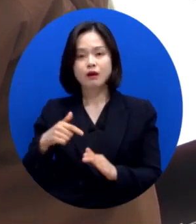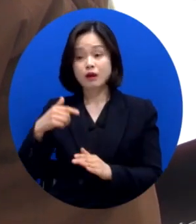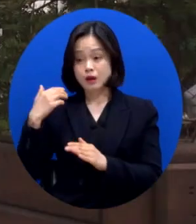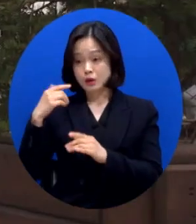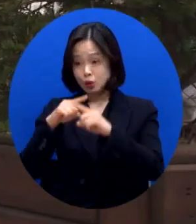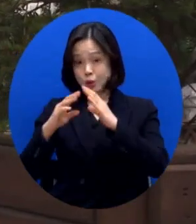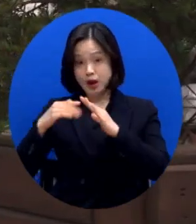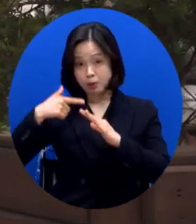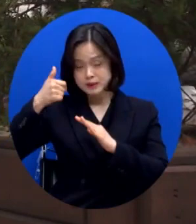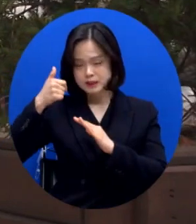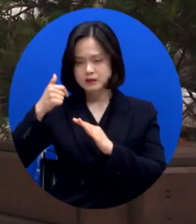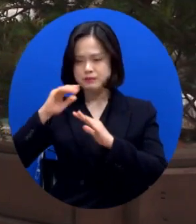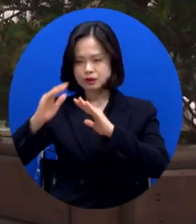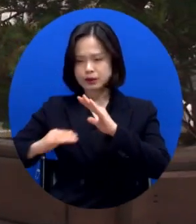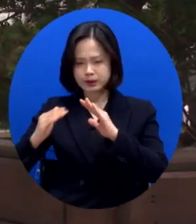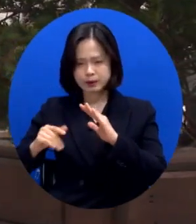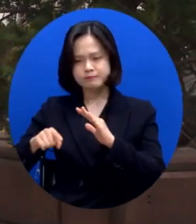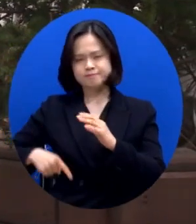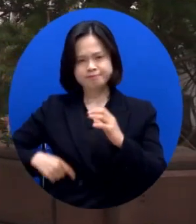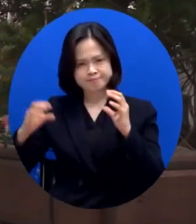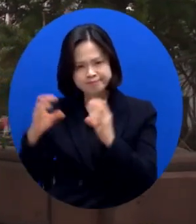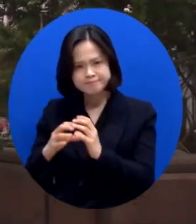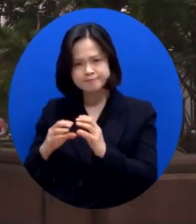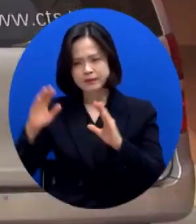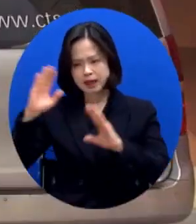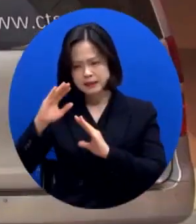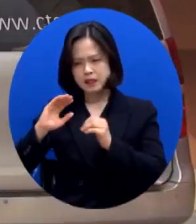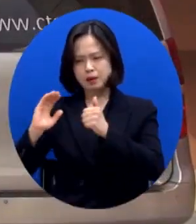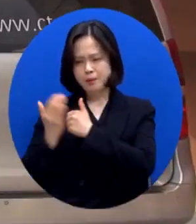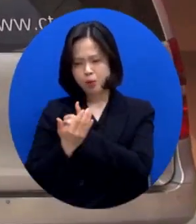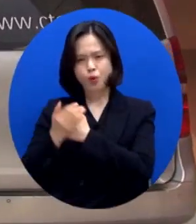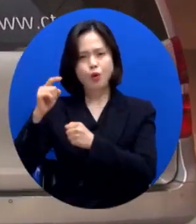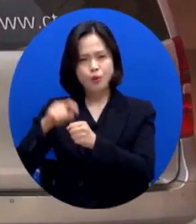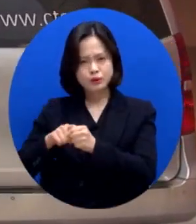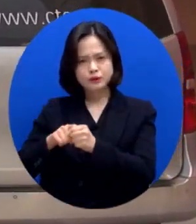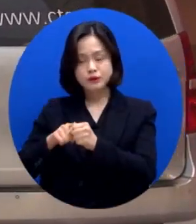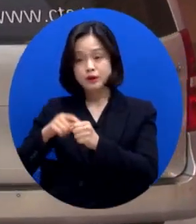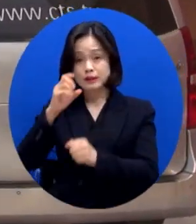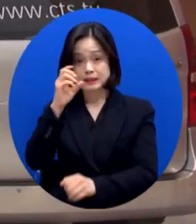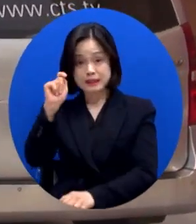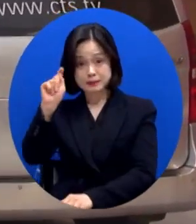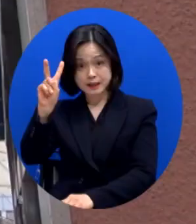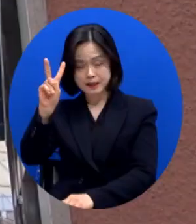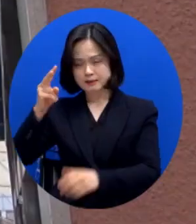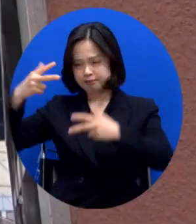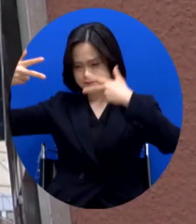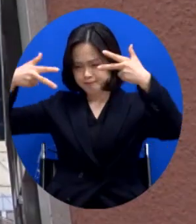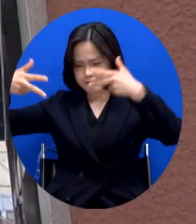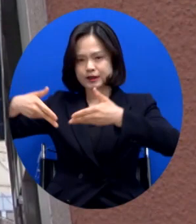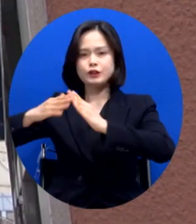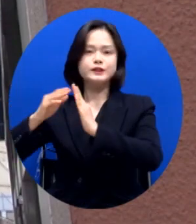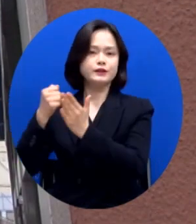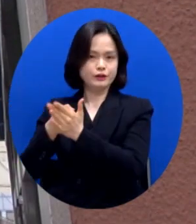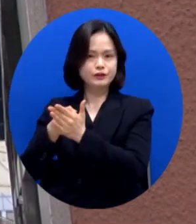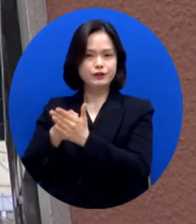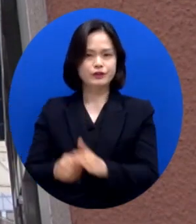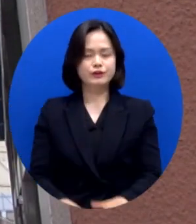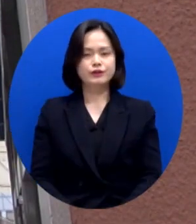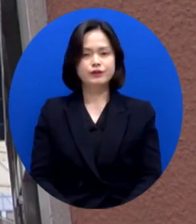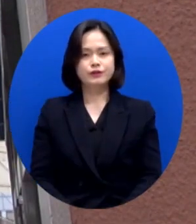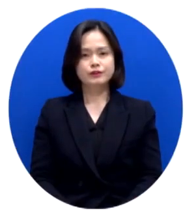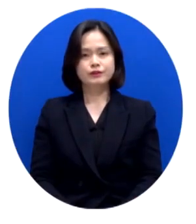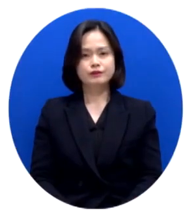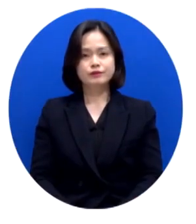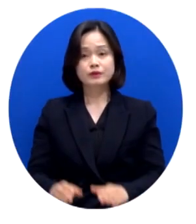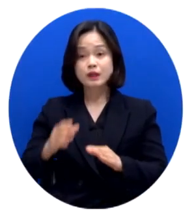길목이 좁고 밤이면 음침해 주변에 CCTV를 설치하기로 결정했습니다. 이렇게 설치한 CCTV의 목적은 단